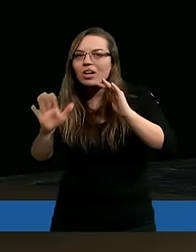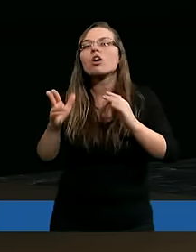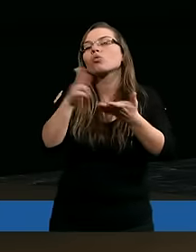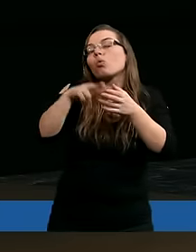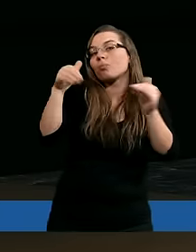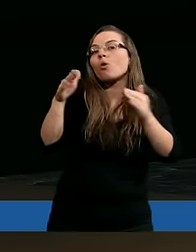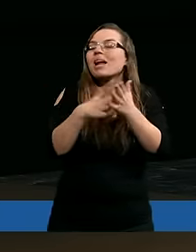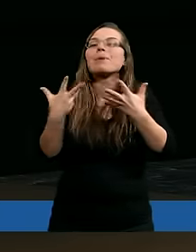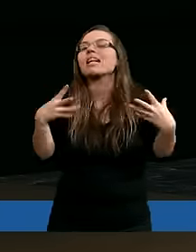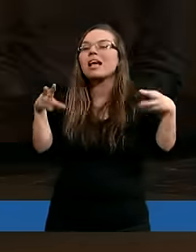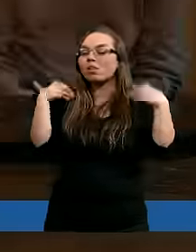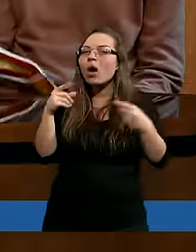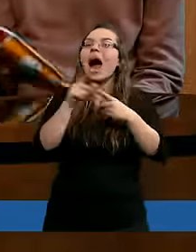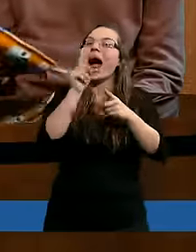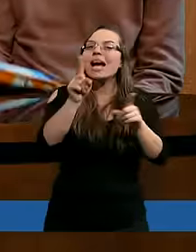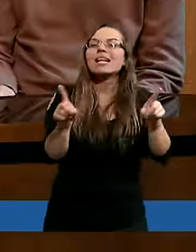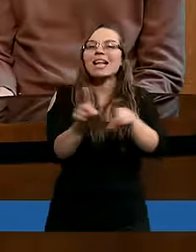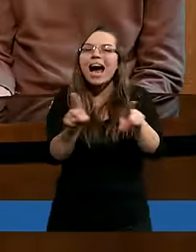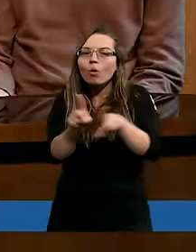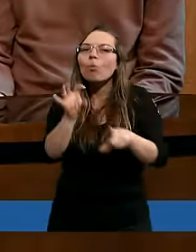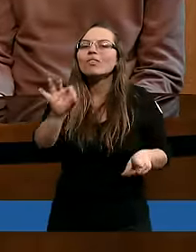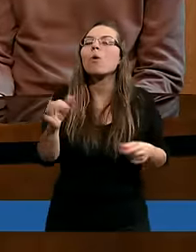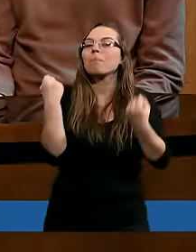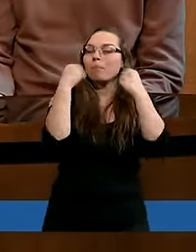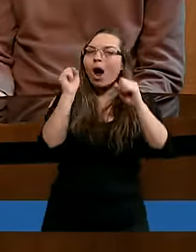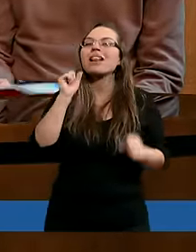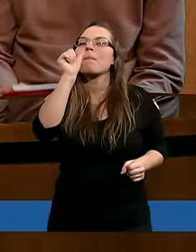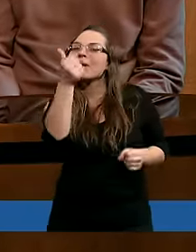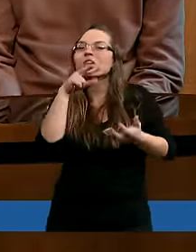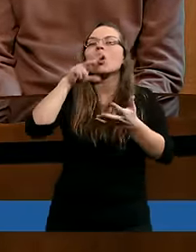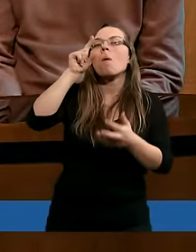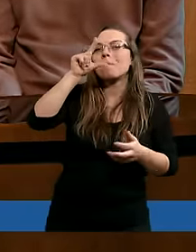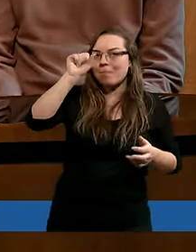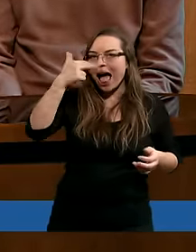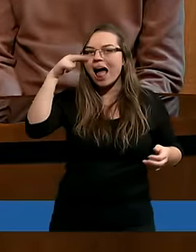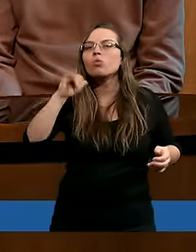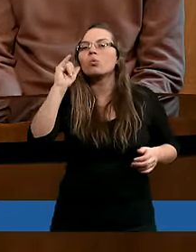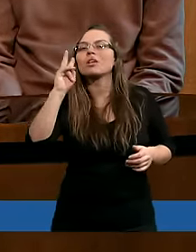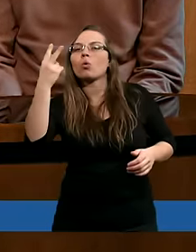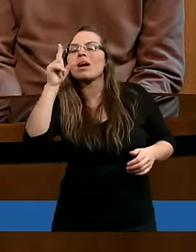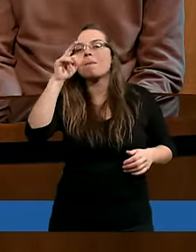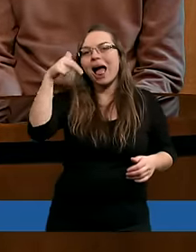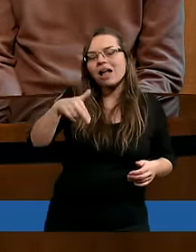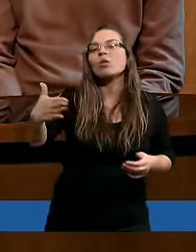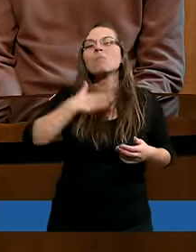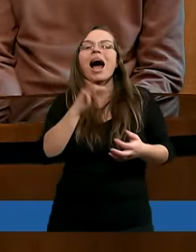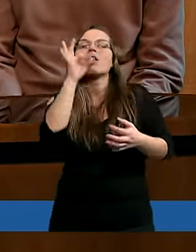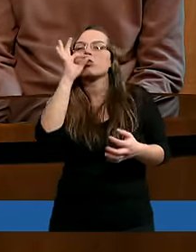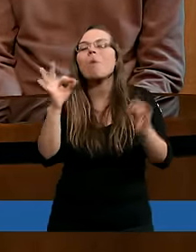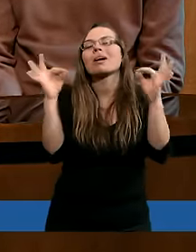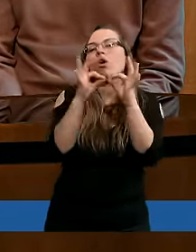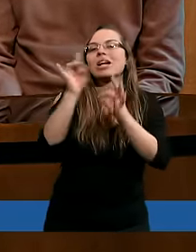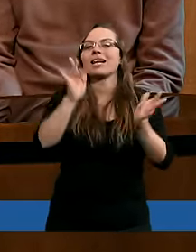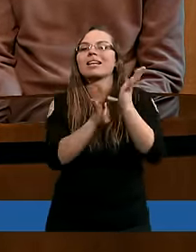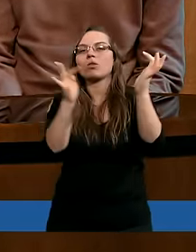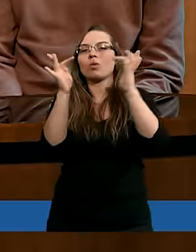dostrzegł, ale zarówno bohater pierwszego planu, jak i drugiego planu ma dobry kontakt z Jezusem Chrystusem.